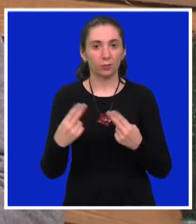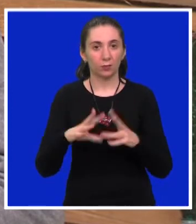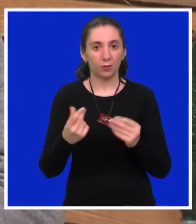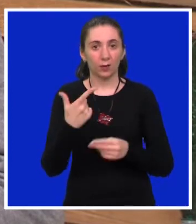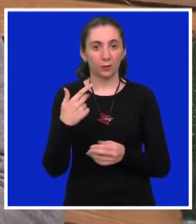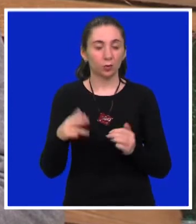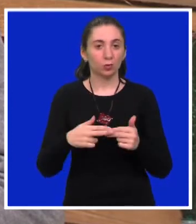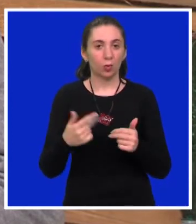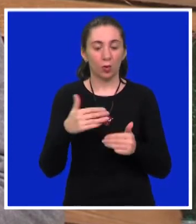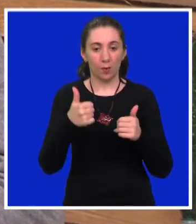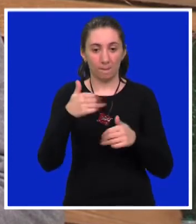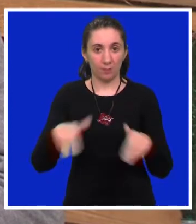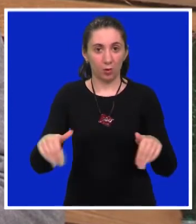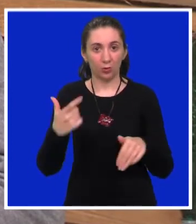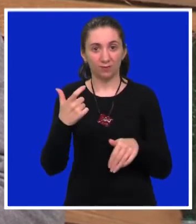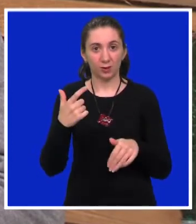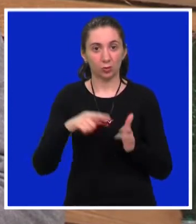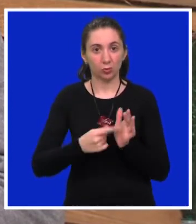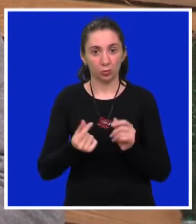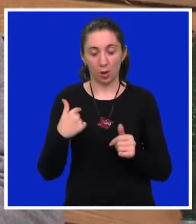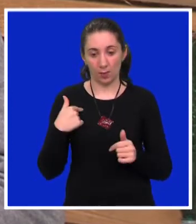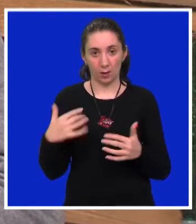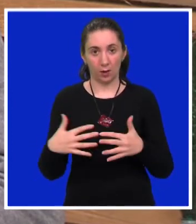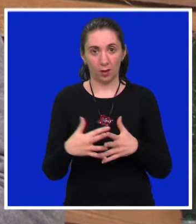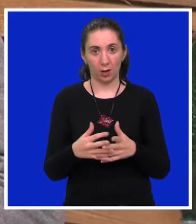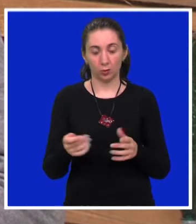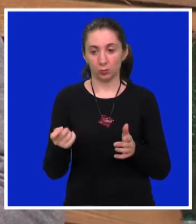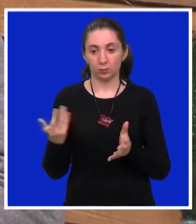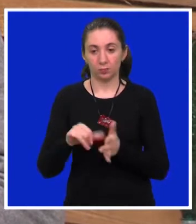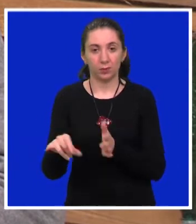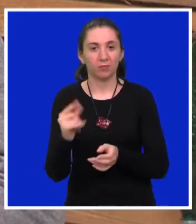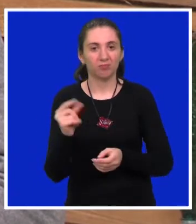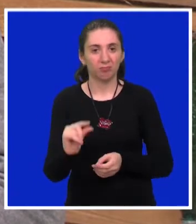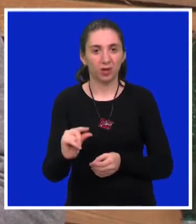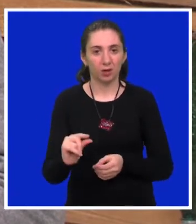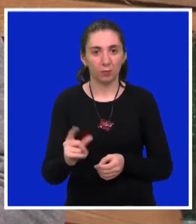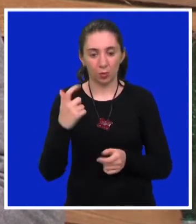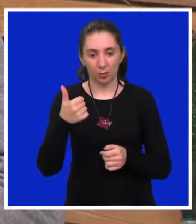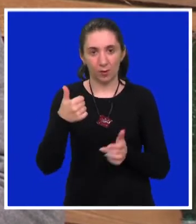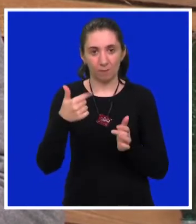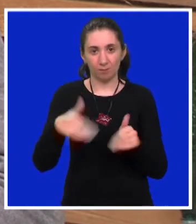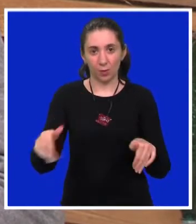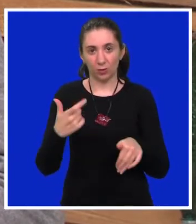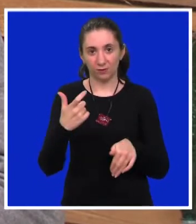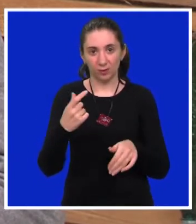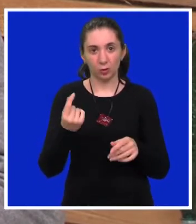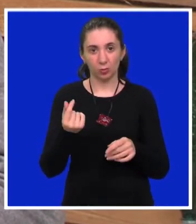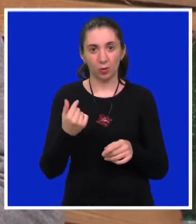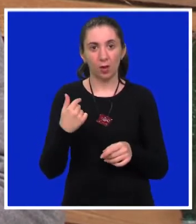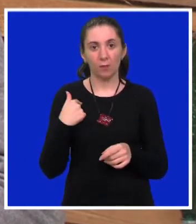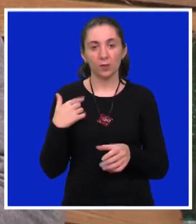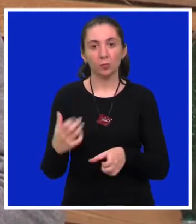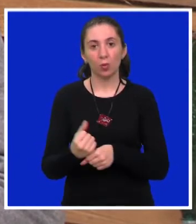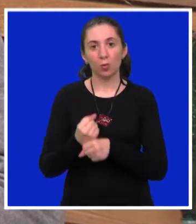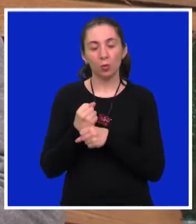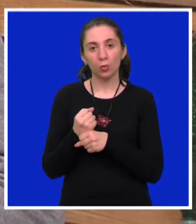Ukupna vrijednost je skoro 1.200.000 kuna. Nas kao grad je koštao minimalno. Od tih 1.200.000 kuna